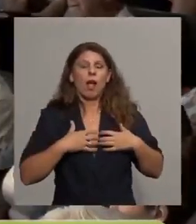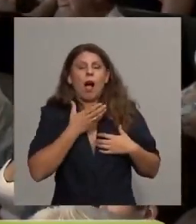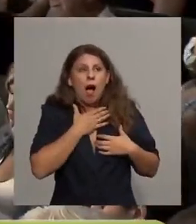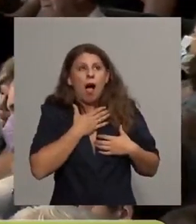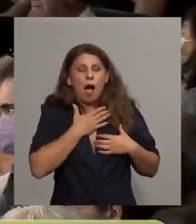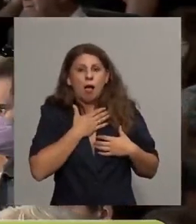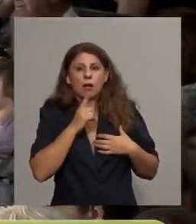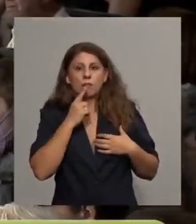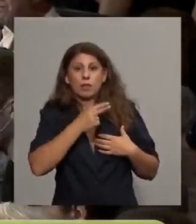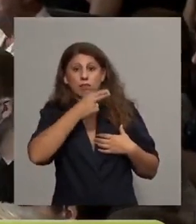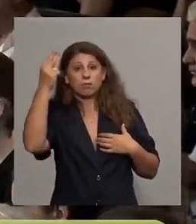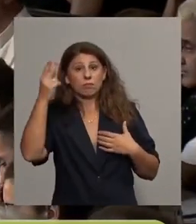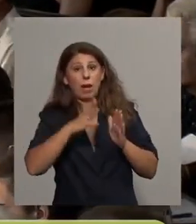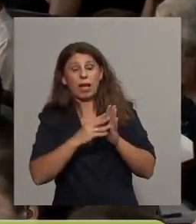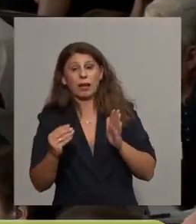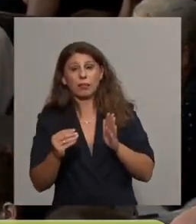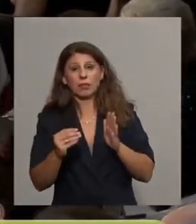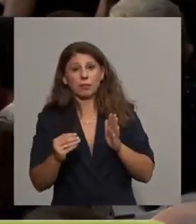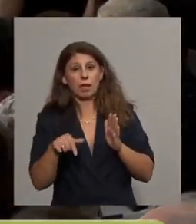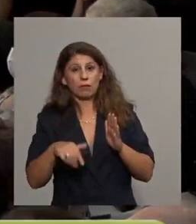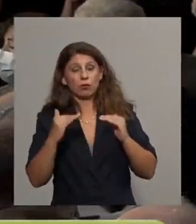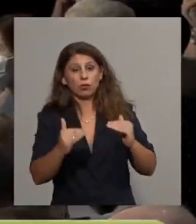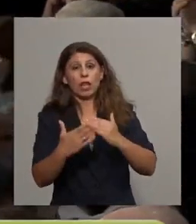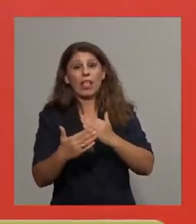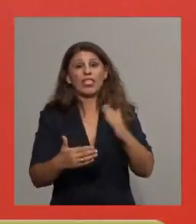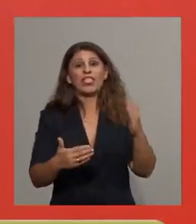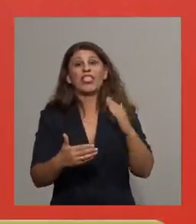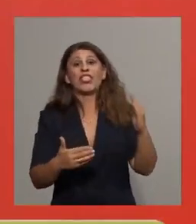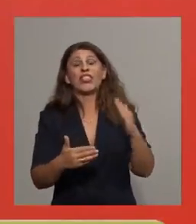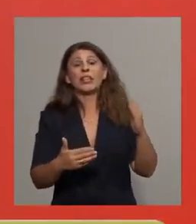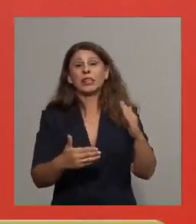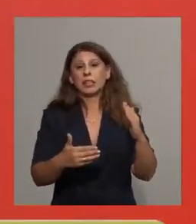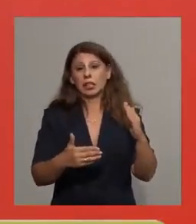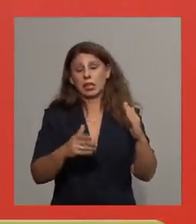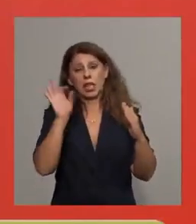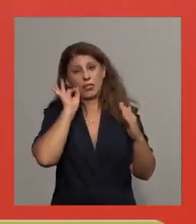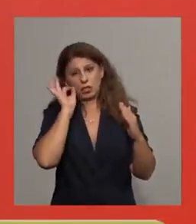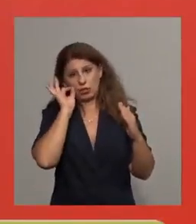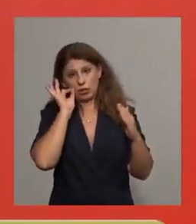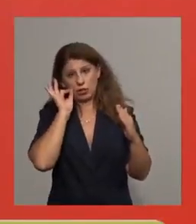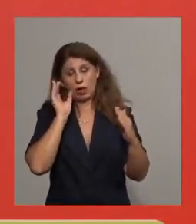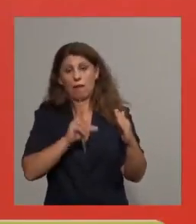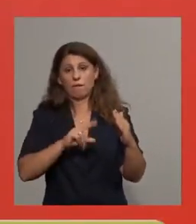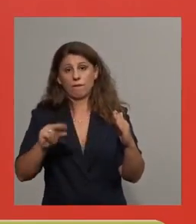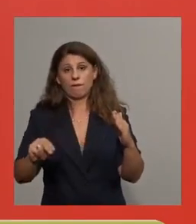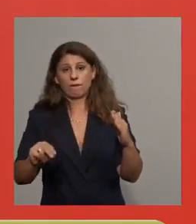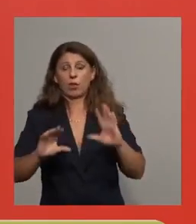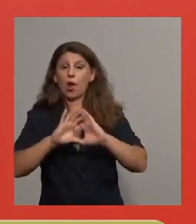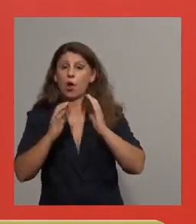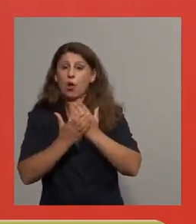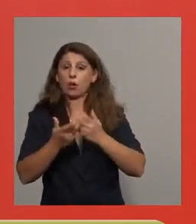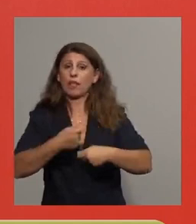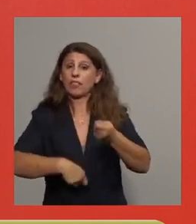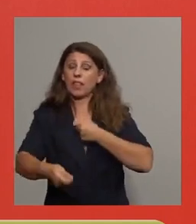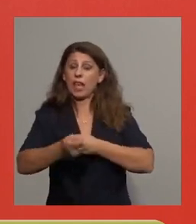με εμβληματικό παράδειγμα την κατάσταση στη Δυτική Θεσσαλονίκη. Το ίδιο και η ολοκληρωμένη διαχείριση